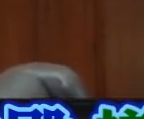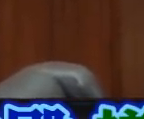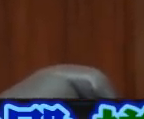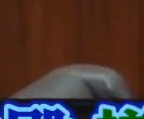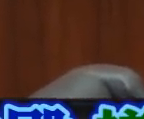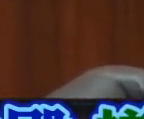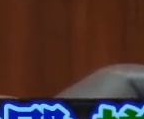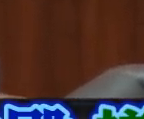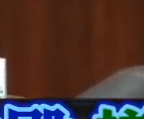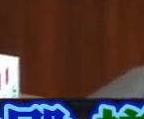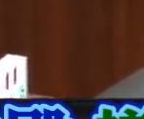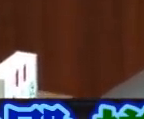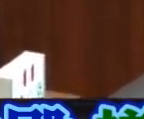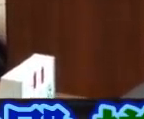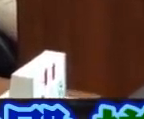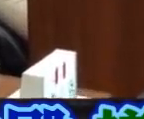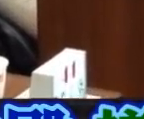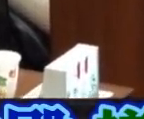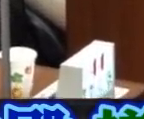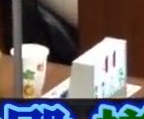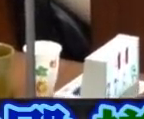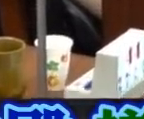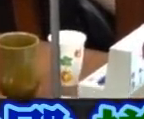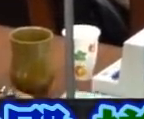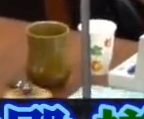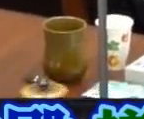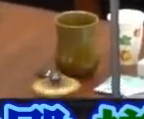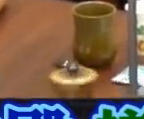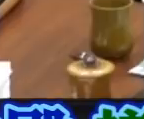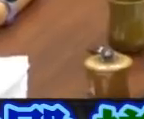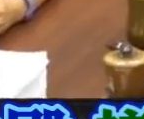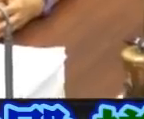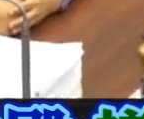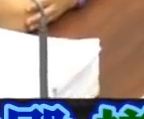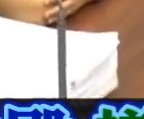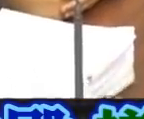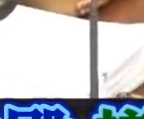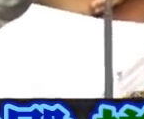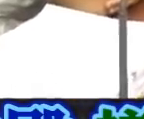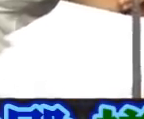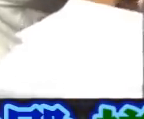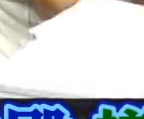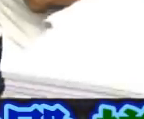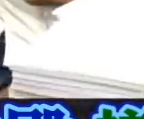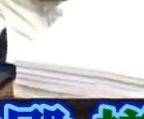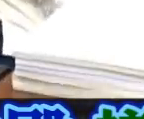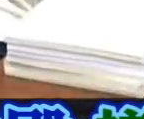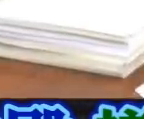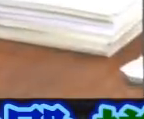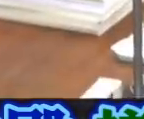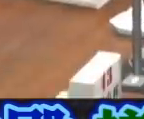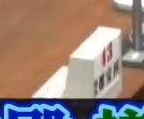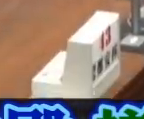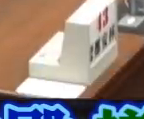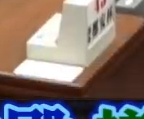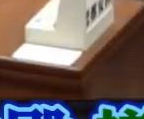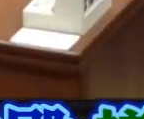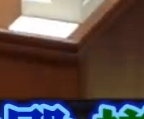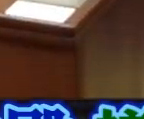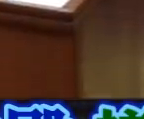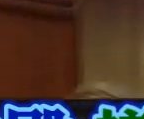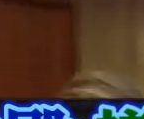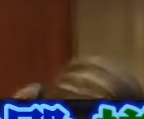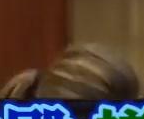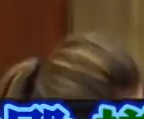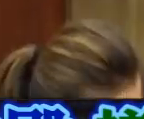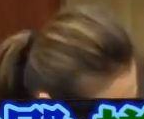办法，这很简单耶。要我跟你讲答案吗？要我跟你讲答案吗？ 不用你讲。 那你知道答案，你去就你说，这